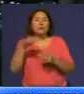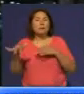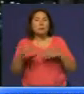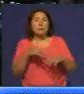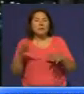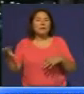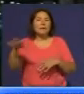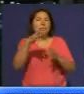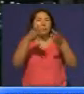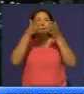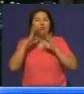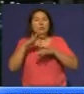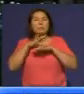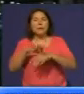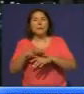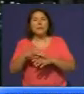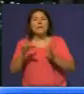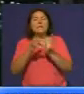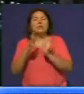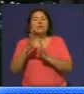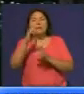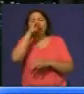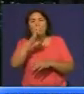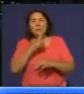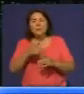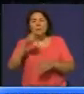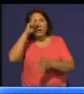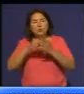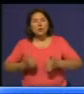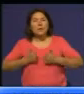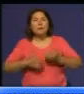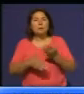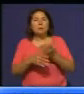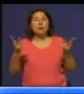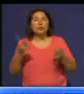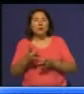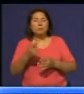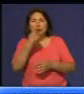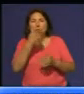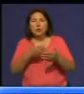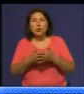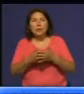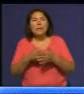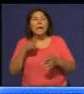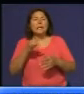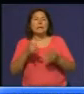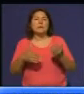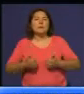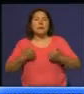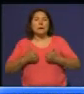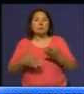пройдут во всех мечетях региона. В священный месяц верующие стараются помогать нуждающимся, быть ближе, творить благие дела.